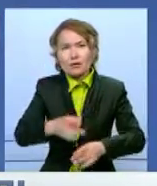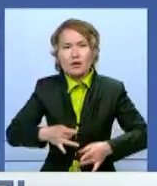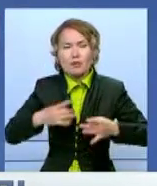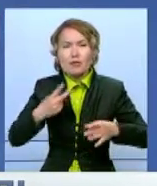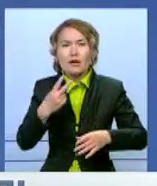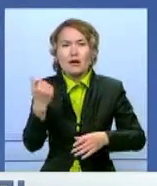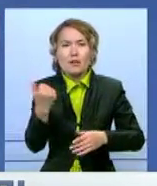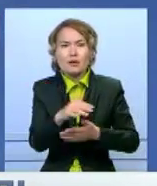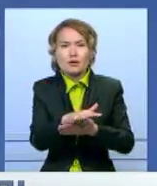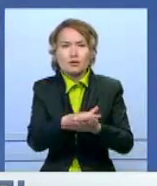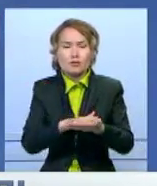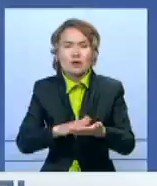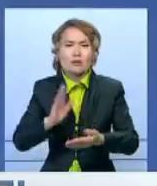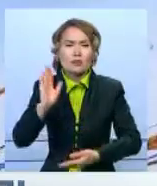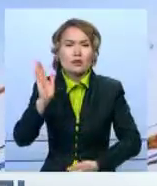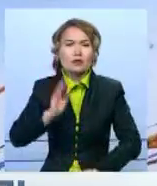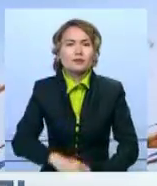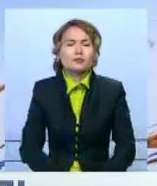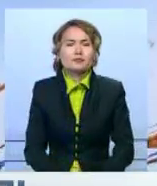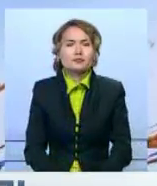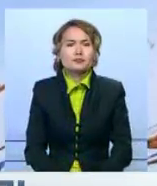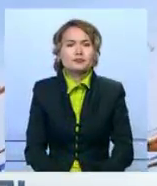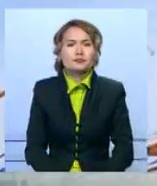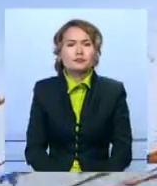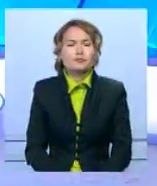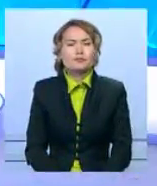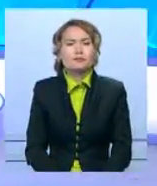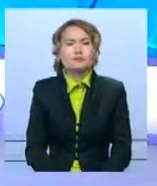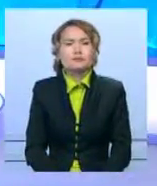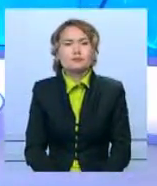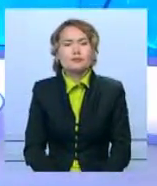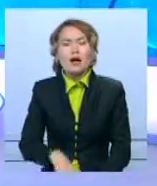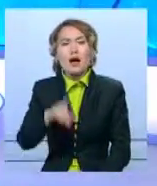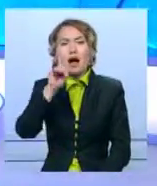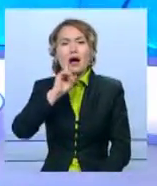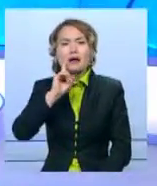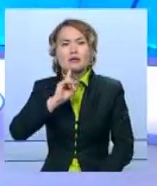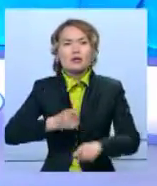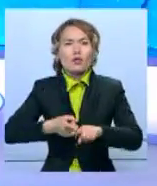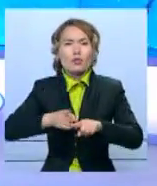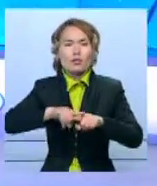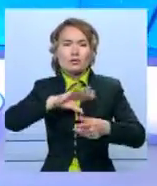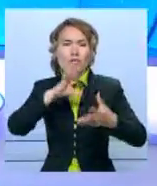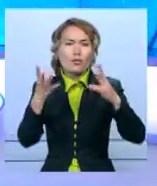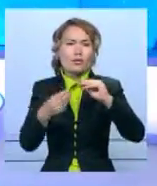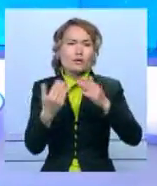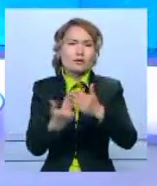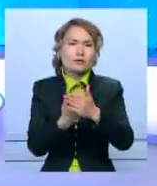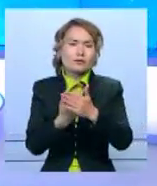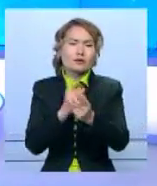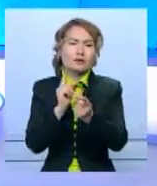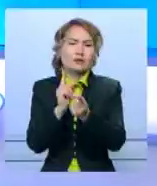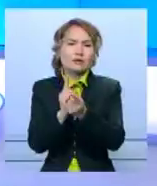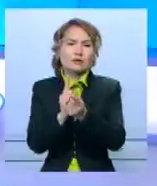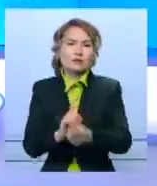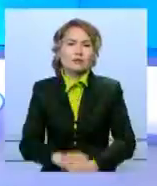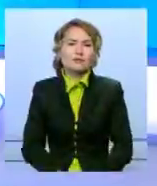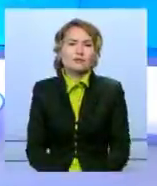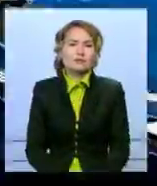екі аптаға созылмақ. Әзірге айтарымыз осы, назарларыңызға рахмет.